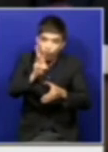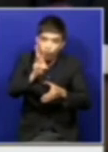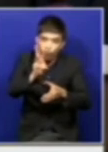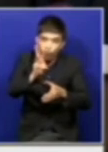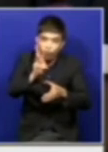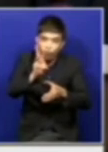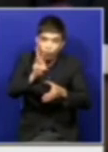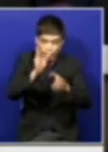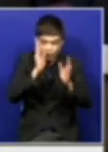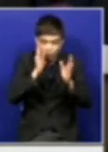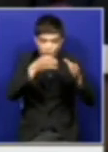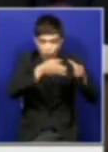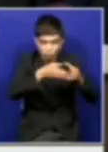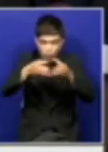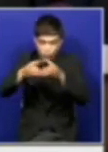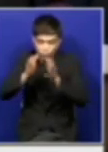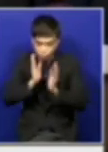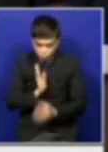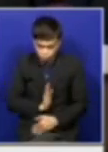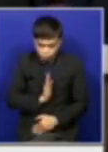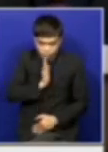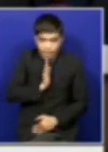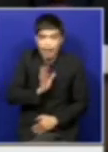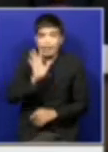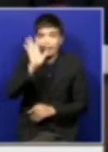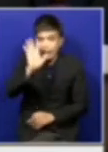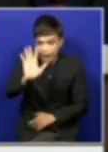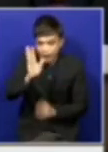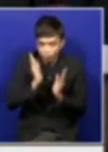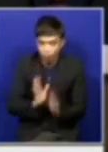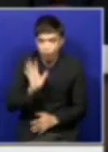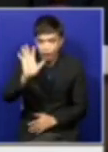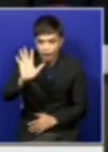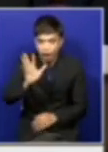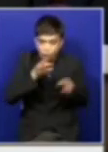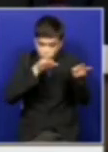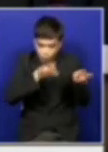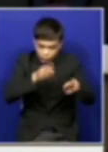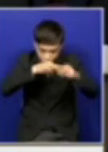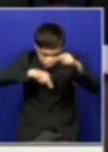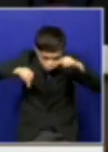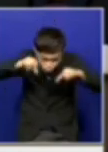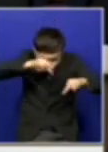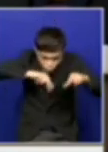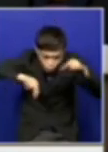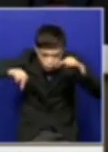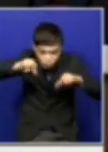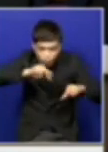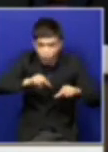ผู้ทรงคุณวุฒิอีก5ท่านผมว่าการตรวจสอบการใช้เงินจำนวน